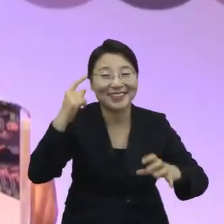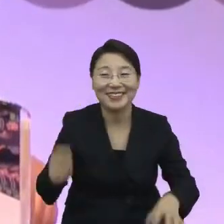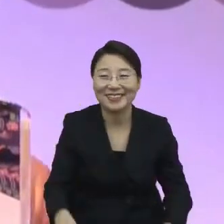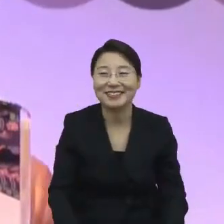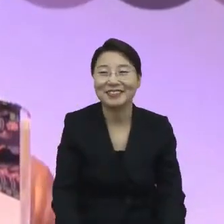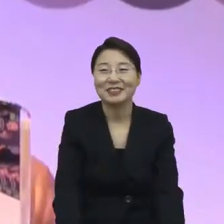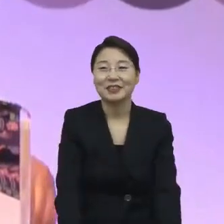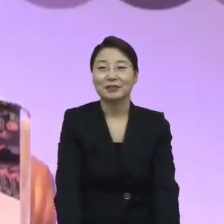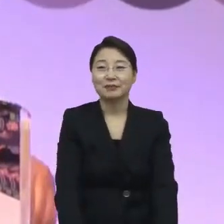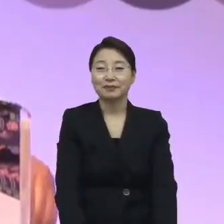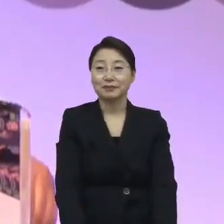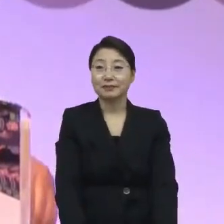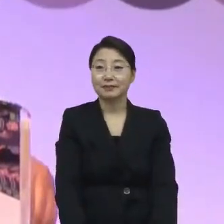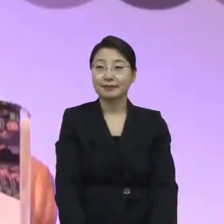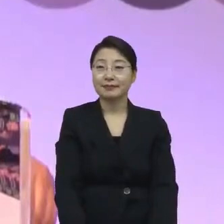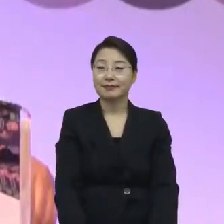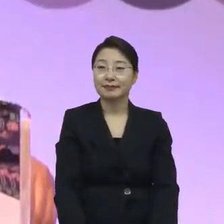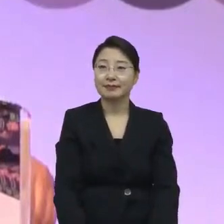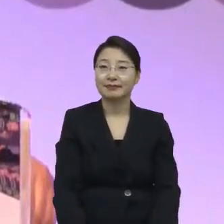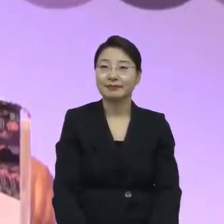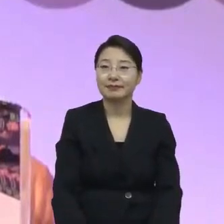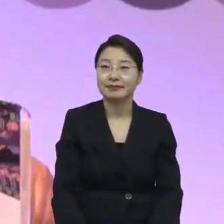같습니다. 그런데 그렇다고 해서